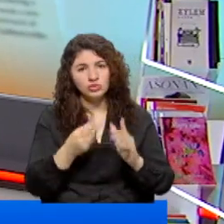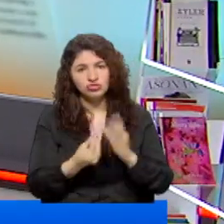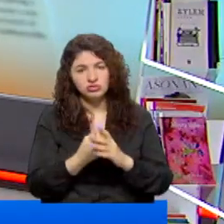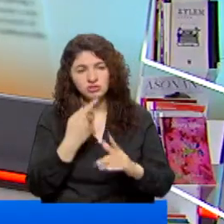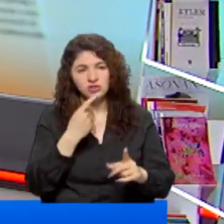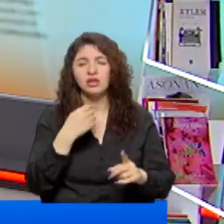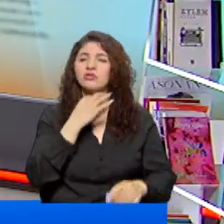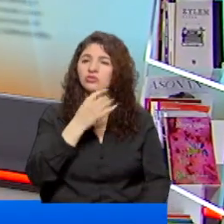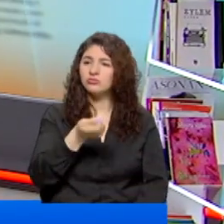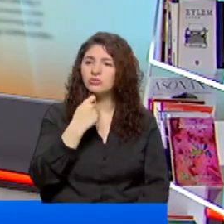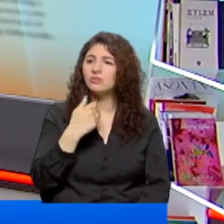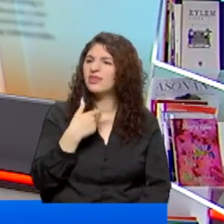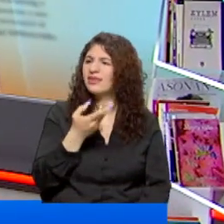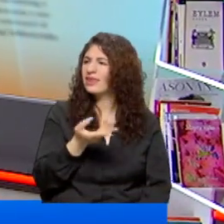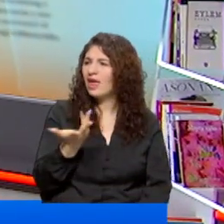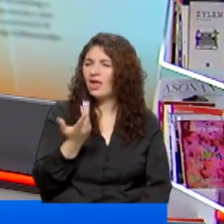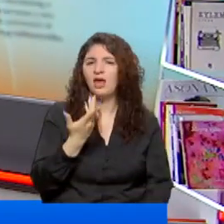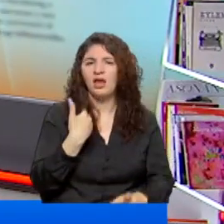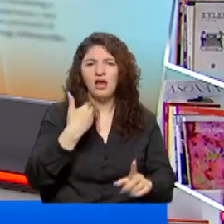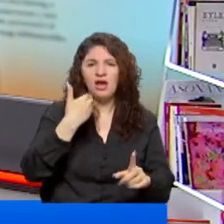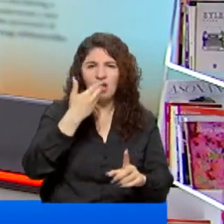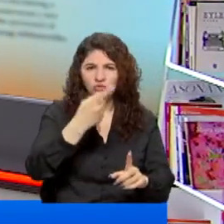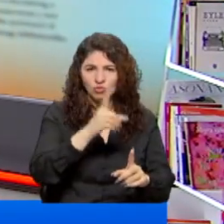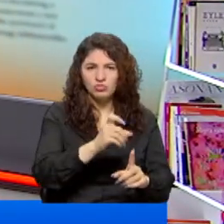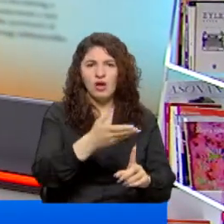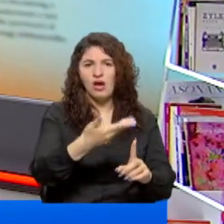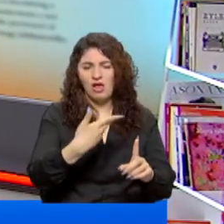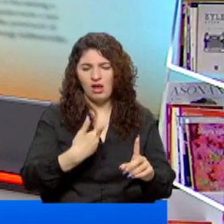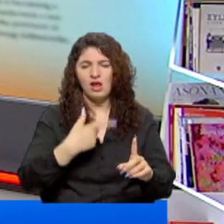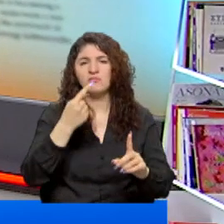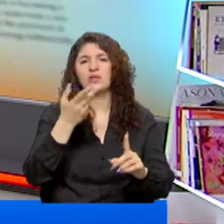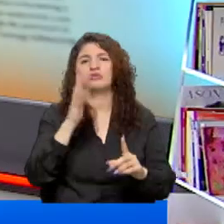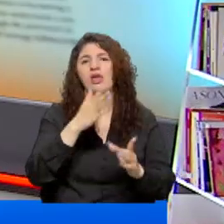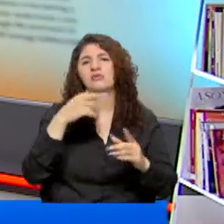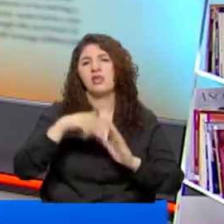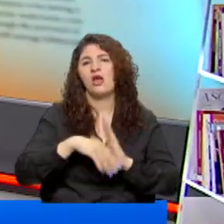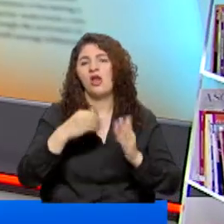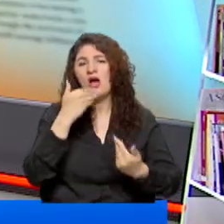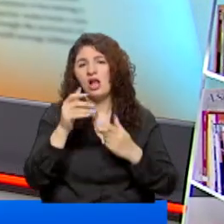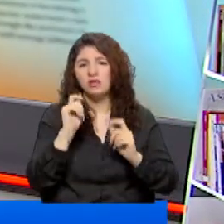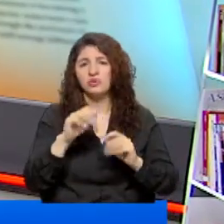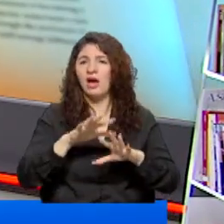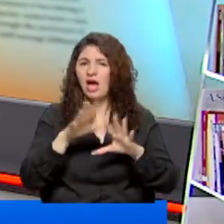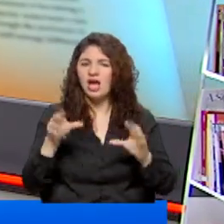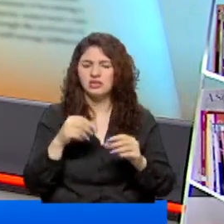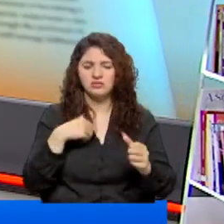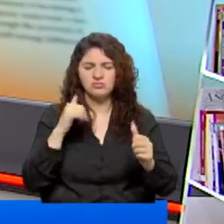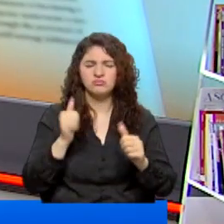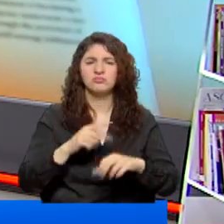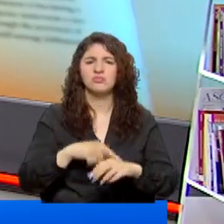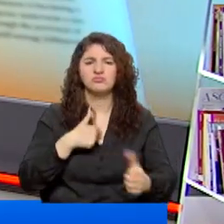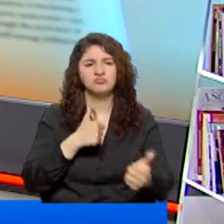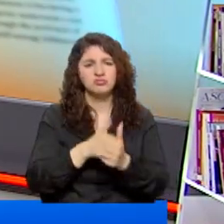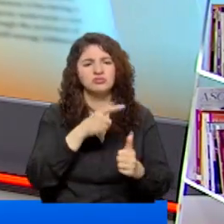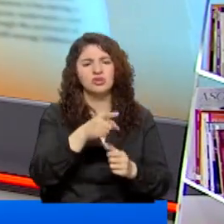teşekkür ederim dedi nedir dedim Anlattı anlattı Biraz sonra sizlere detaylı olarak anlatacağım her zaman yanındayız